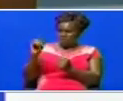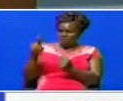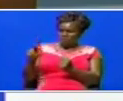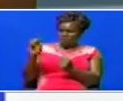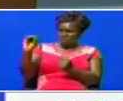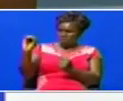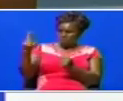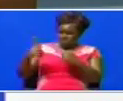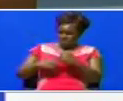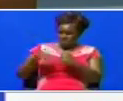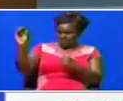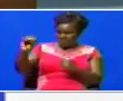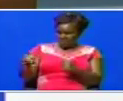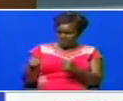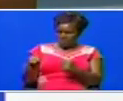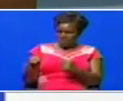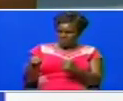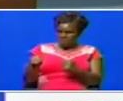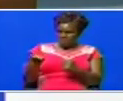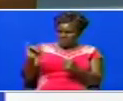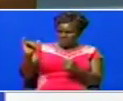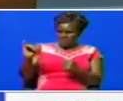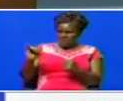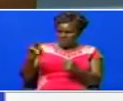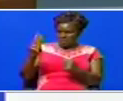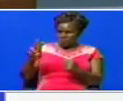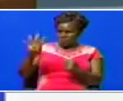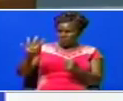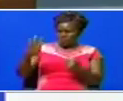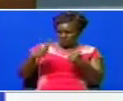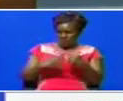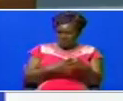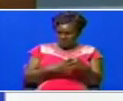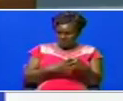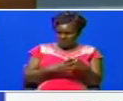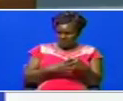0.06%. Joseph William Nyaga, 249,